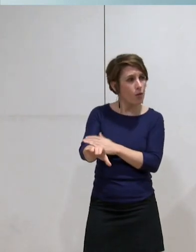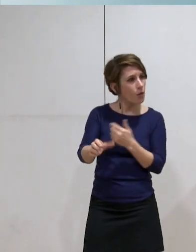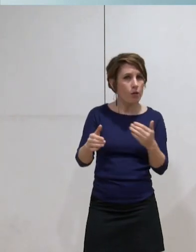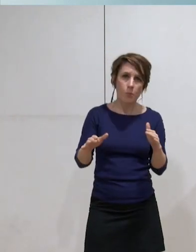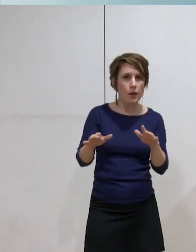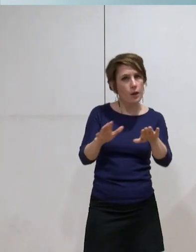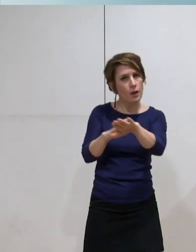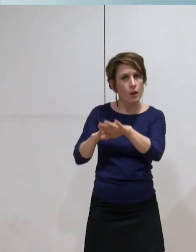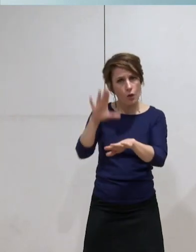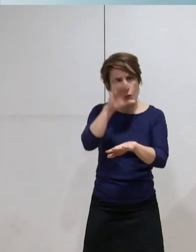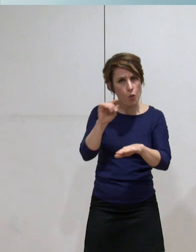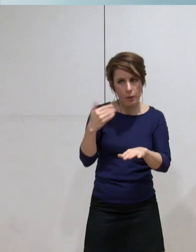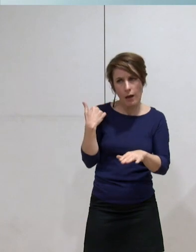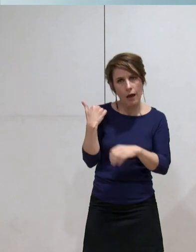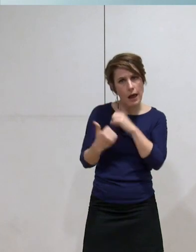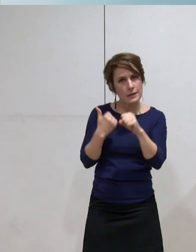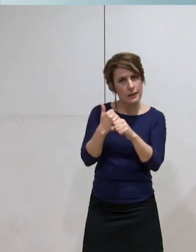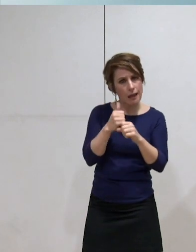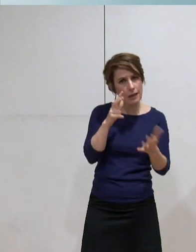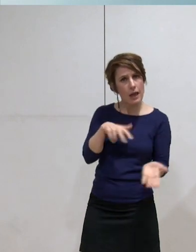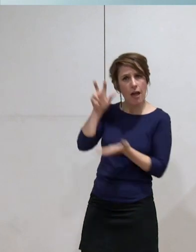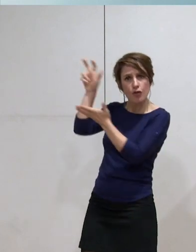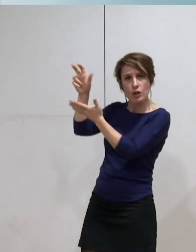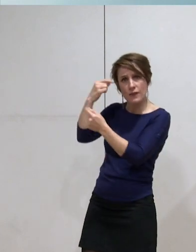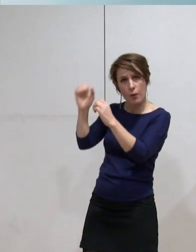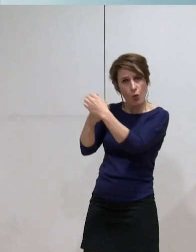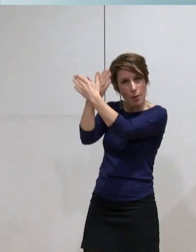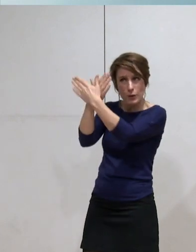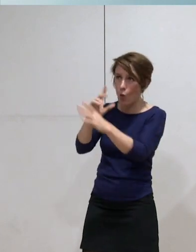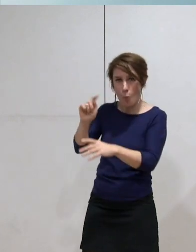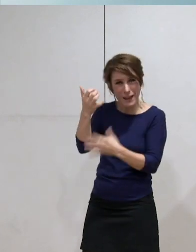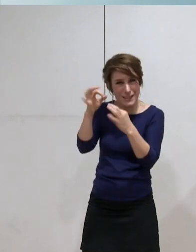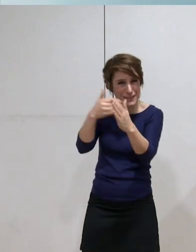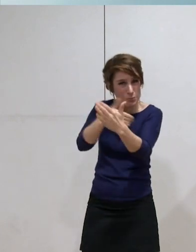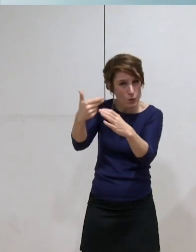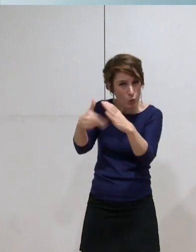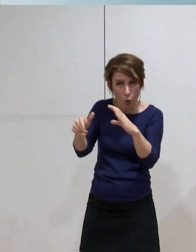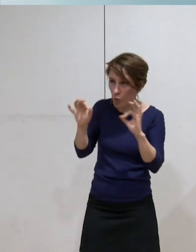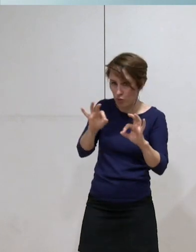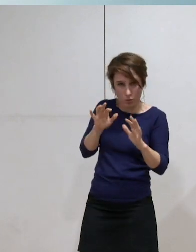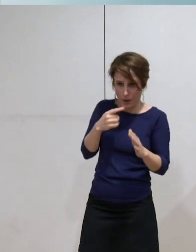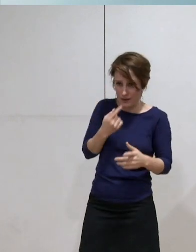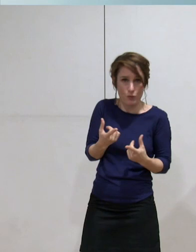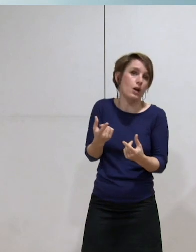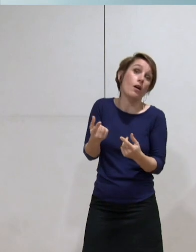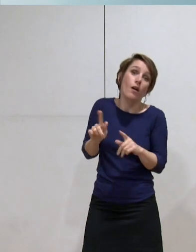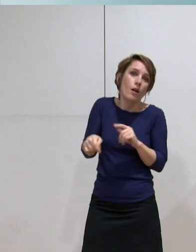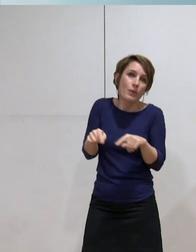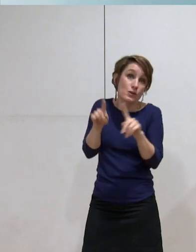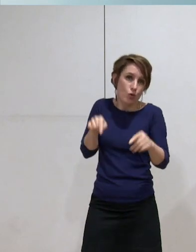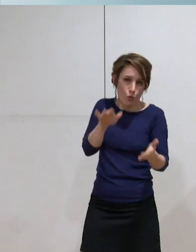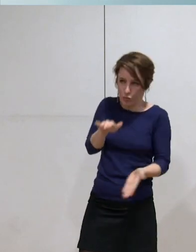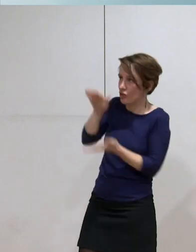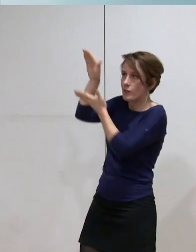transferts qu'il y a eu à la métropole pour pratiquement 10 millions d'euros et on a donc transféré bien évidemment les